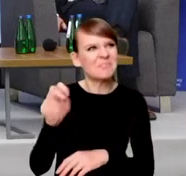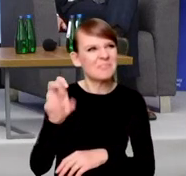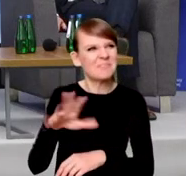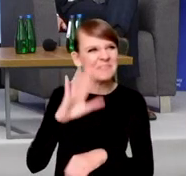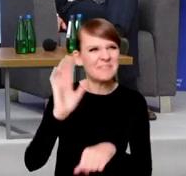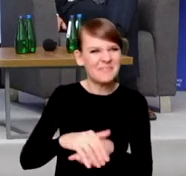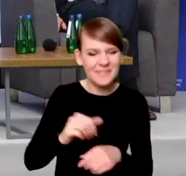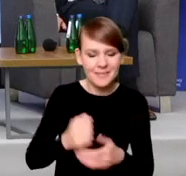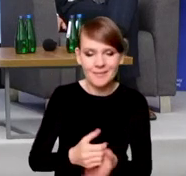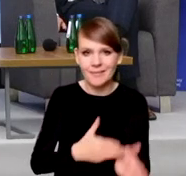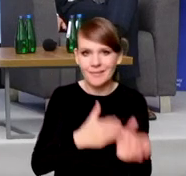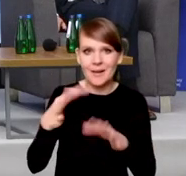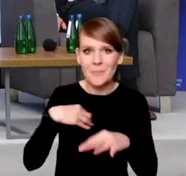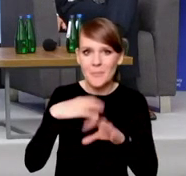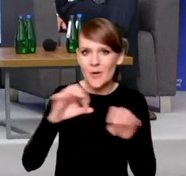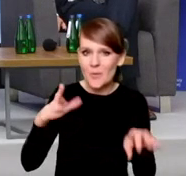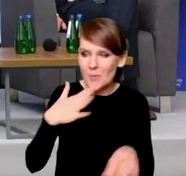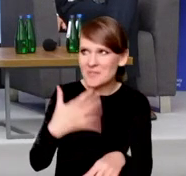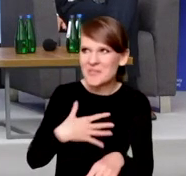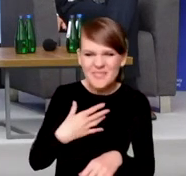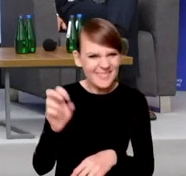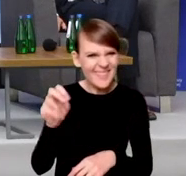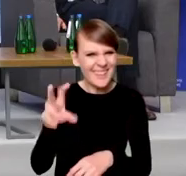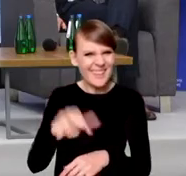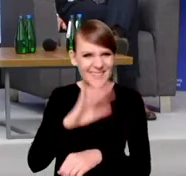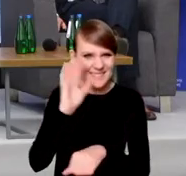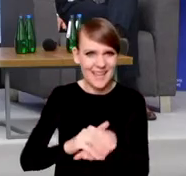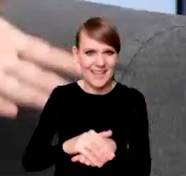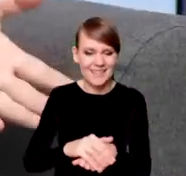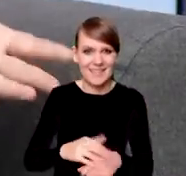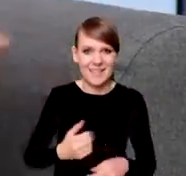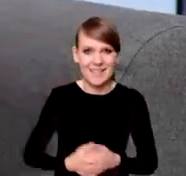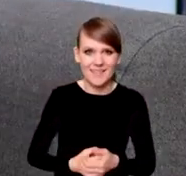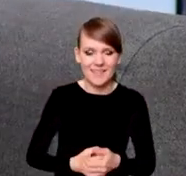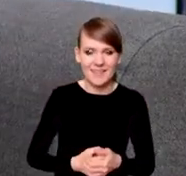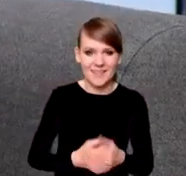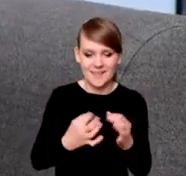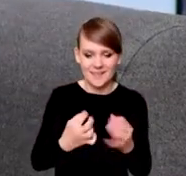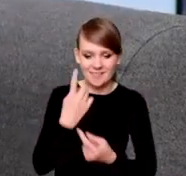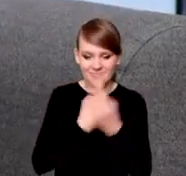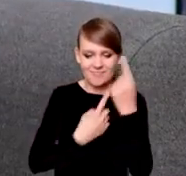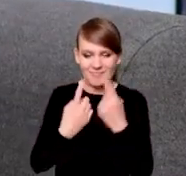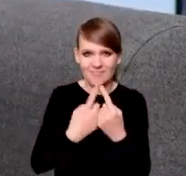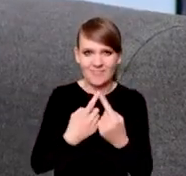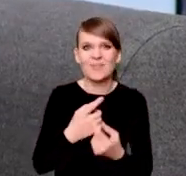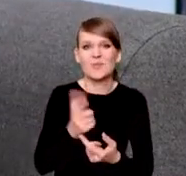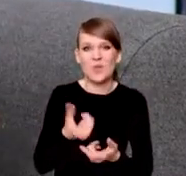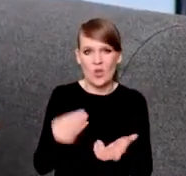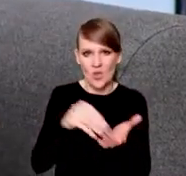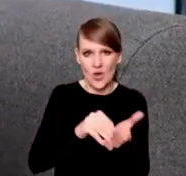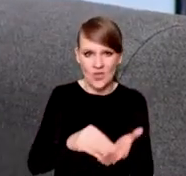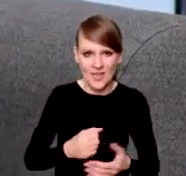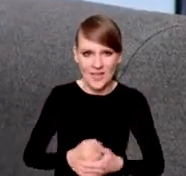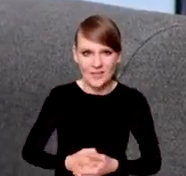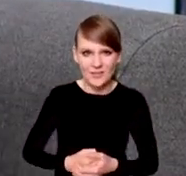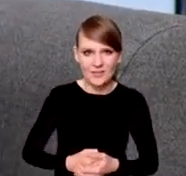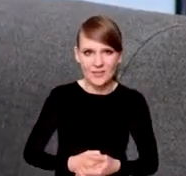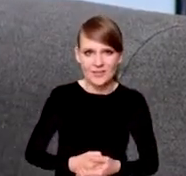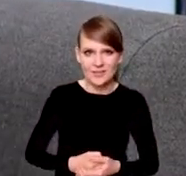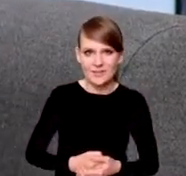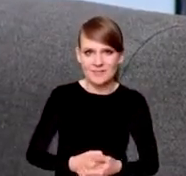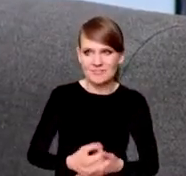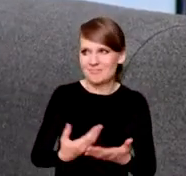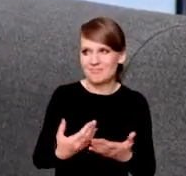pana profesora, również absolutnie się zgodziłam. I się zastanawiam, co tutaj dodać, bo właściwie próba powiązania